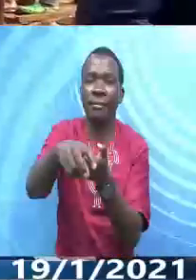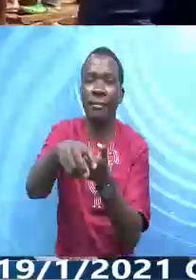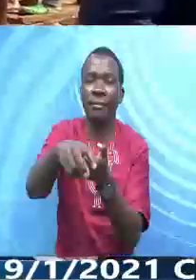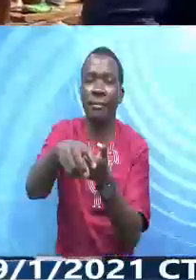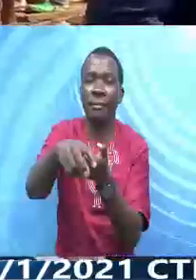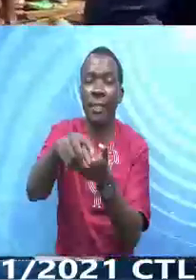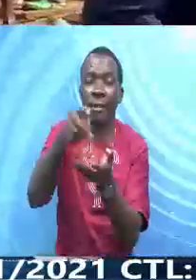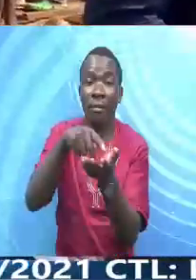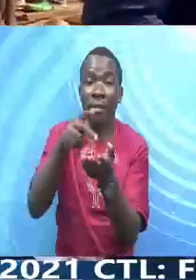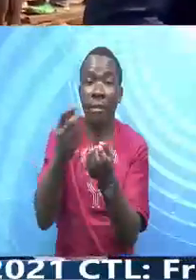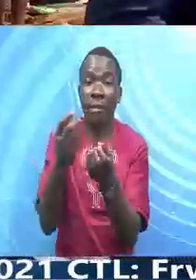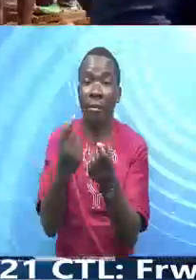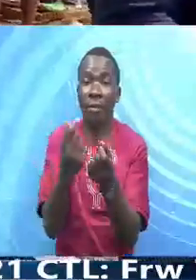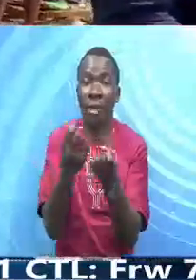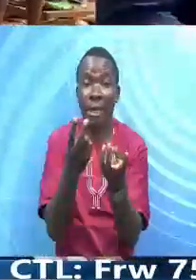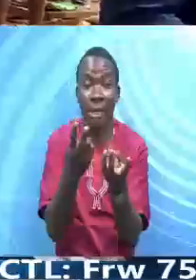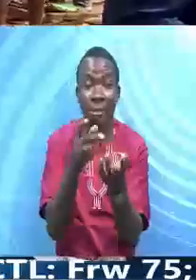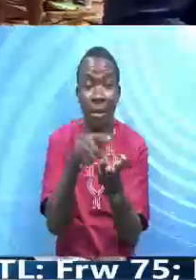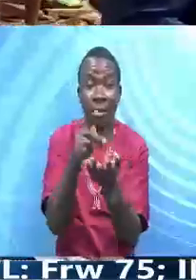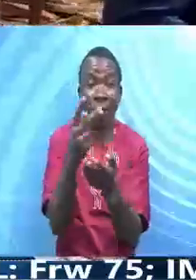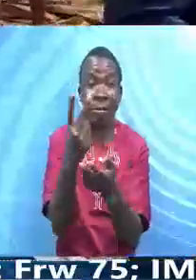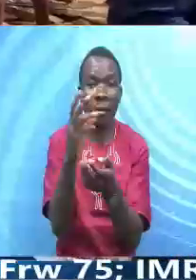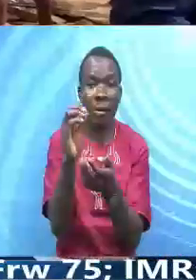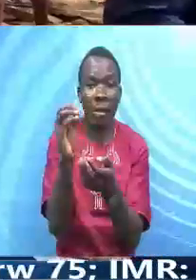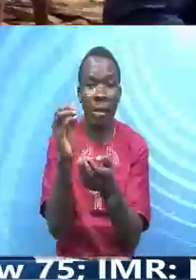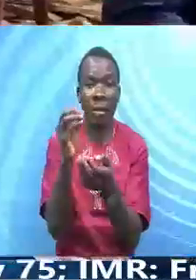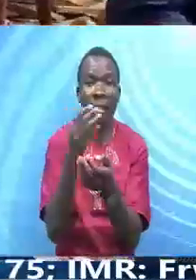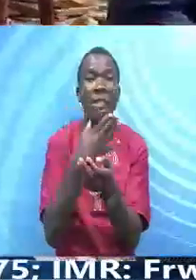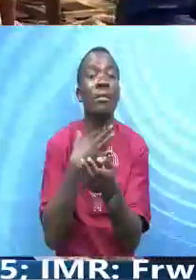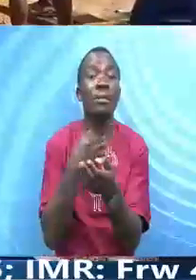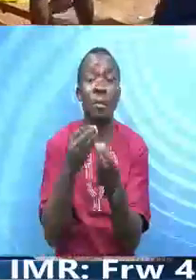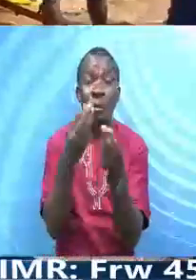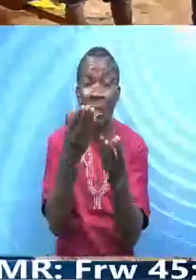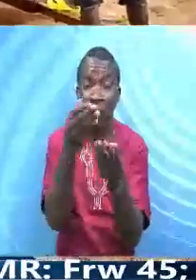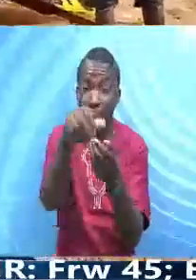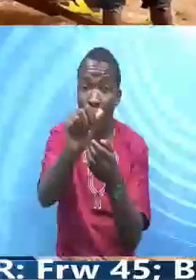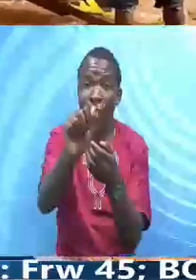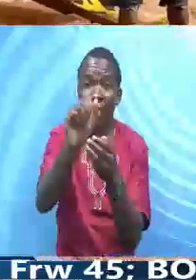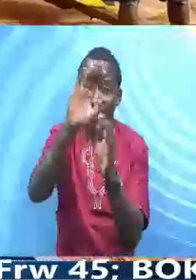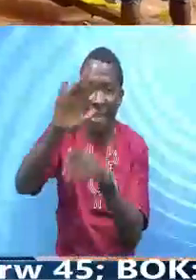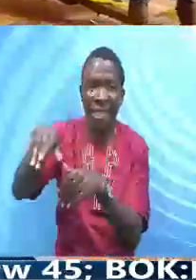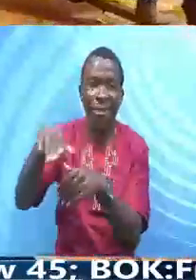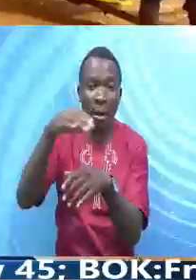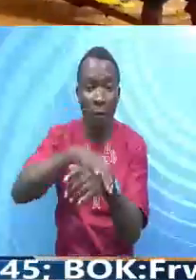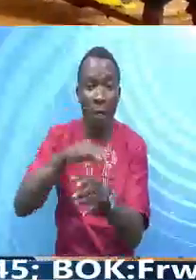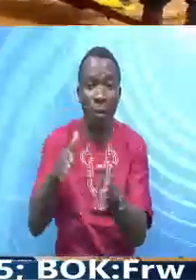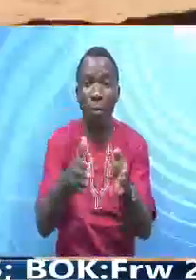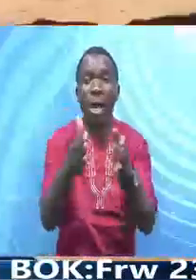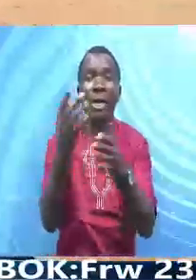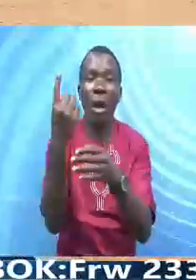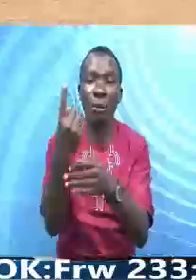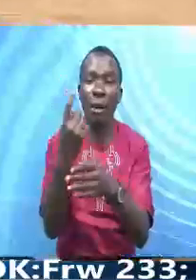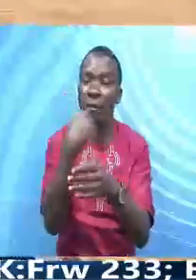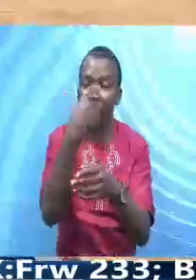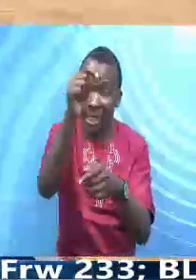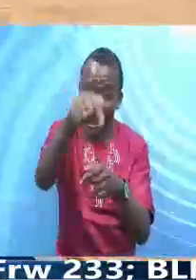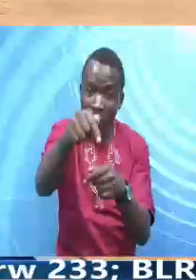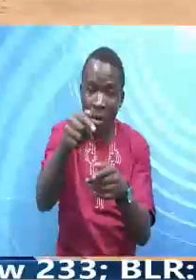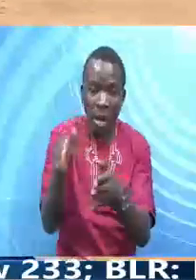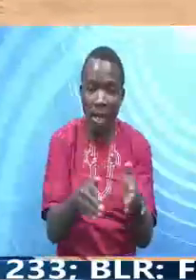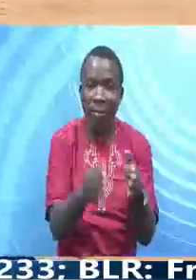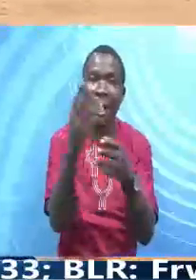magana abiri icyifuzo nyine twatanga nibareke nibafate wenda umuhanda umwe bavuge bati hano hari imihanda